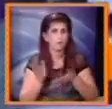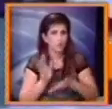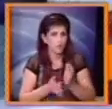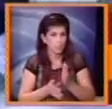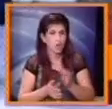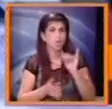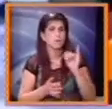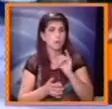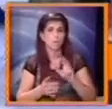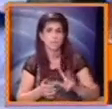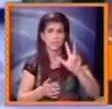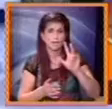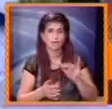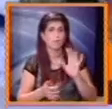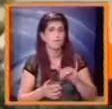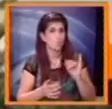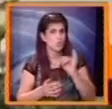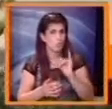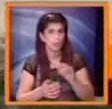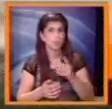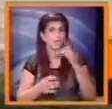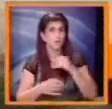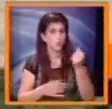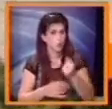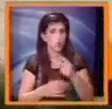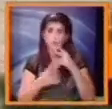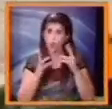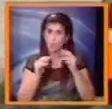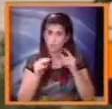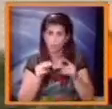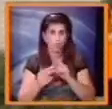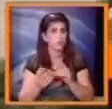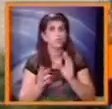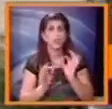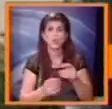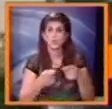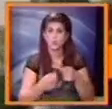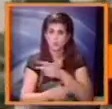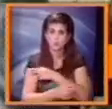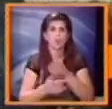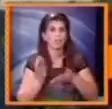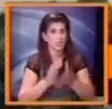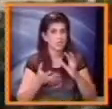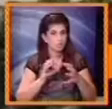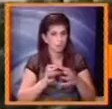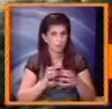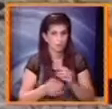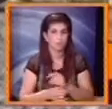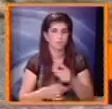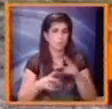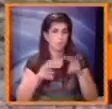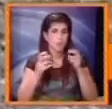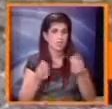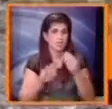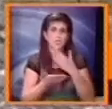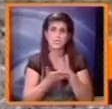ימ"ר צפון, יס"מ, ימ"מ אפילו, ויש עוד כמה כוחות שלא מדברים עליהם, שהם לא תמיד של המשטרה, נכנסים לכפר הזה ומנסים